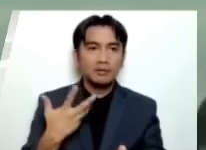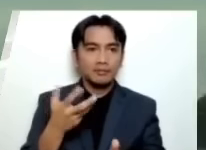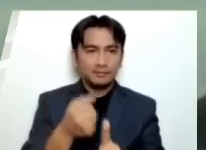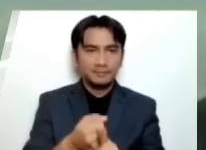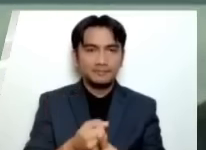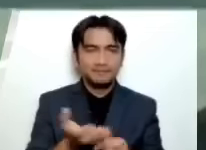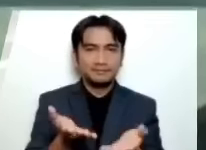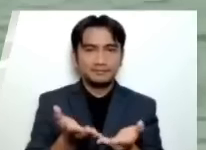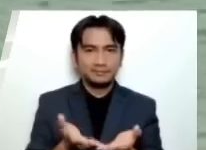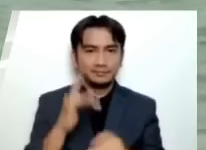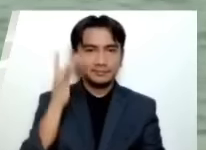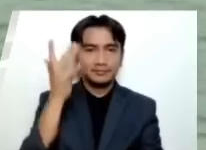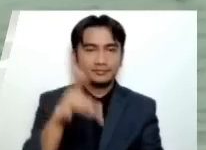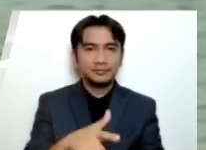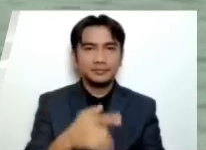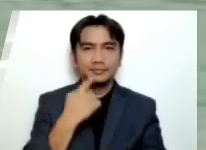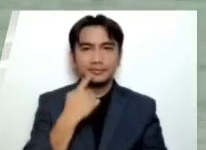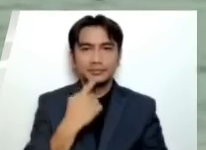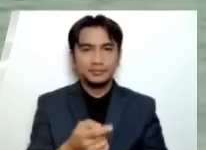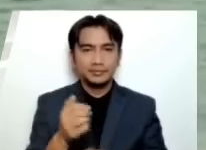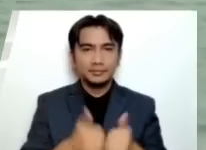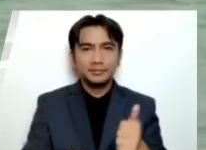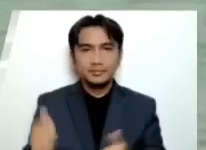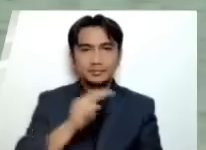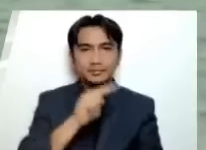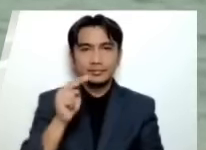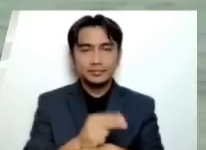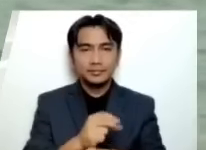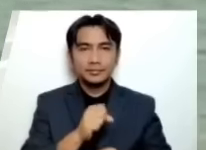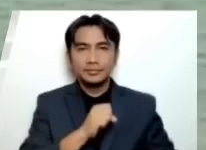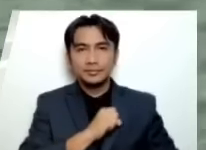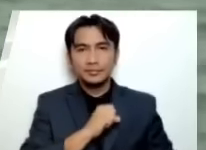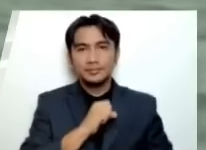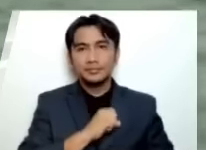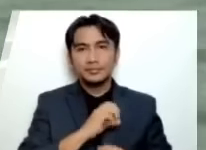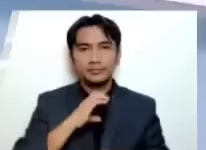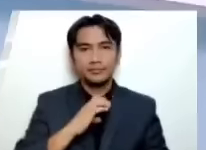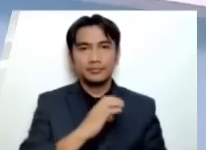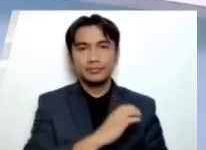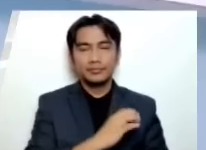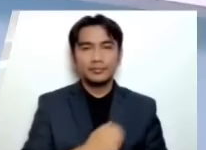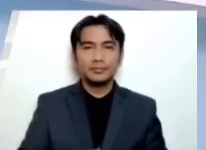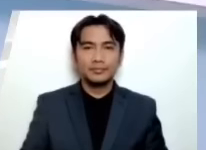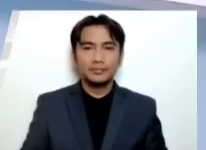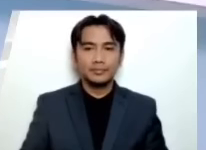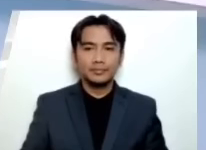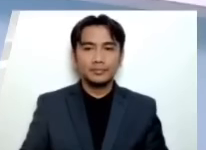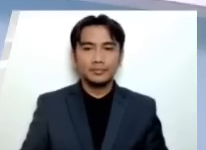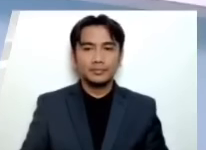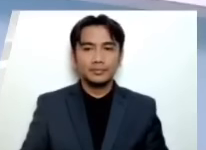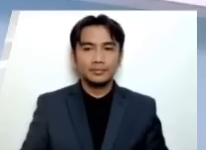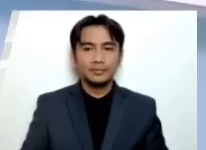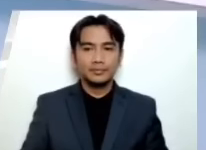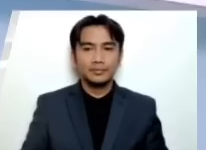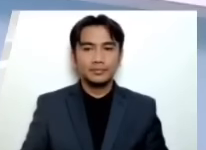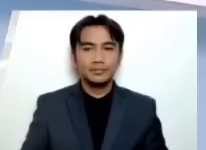Security Council. Joseph Morong, nagbabalita para sa GMA Integrated News. Taliwas ang sinabi niya sa